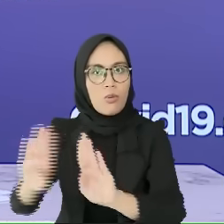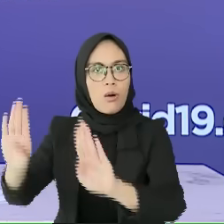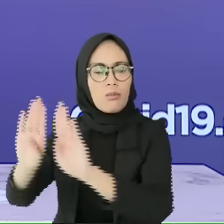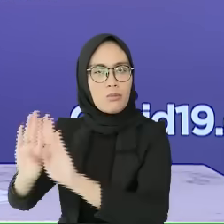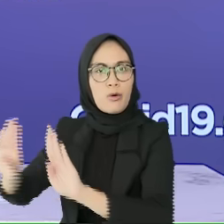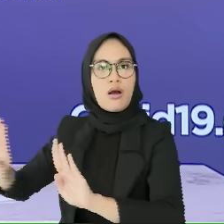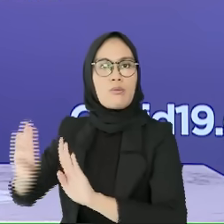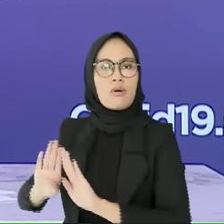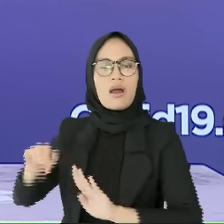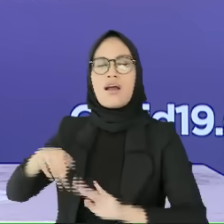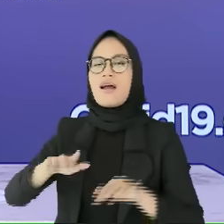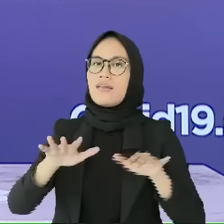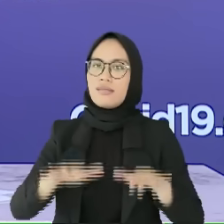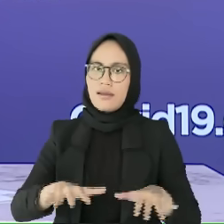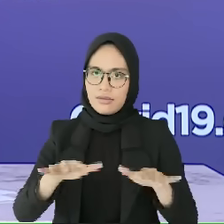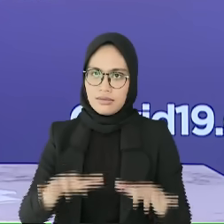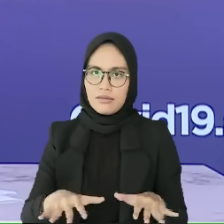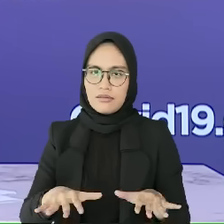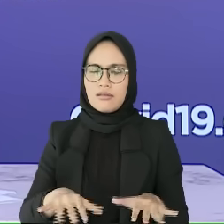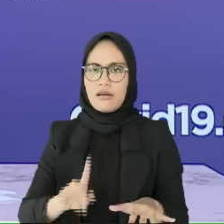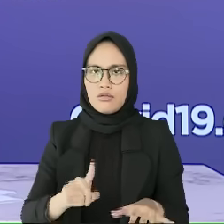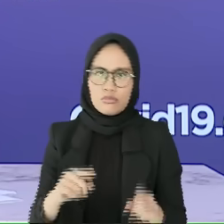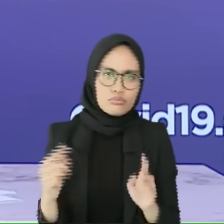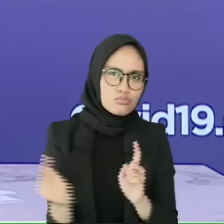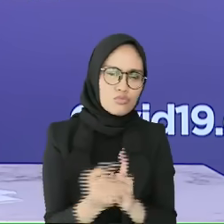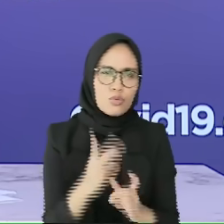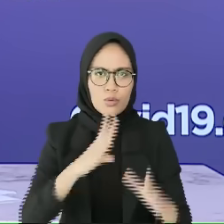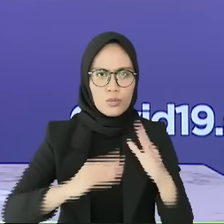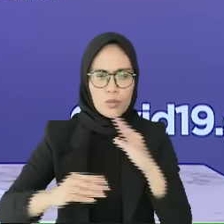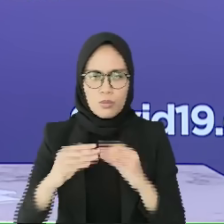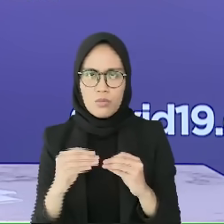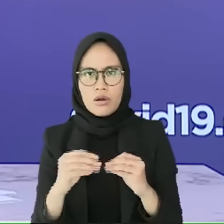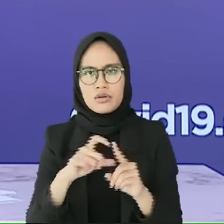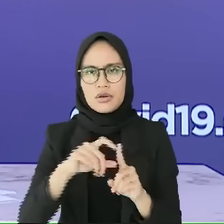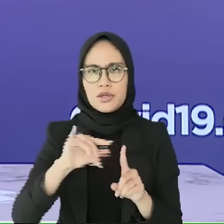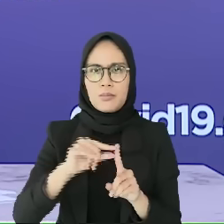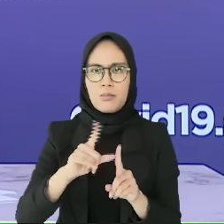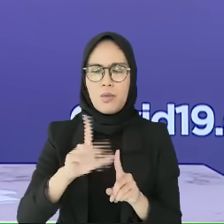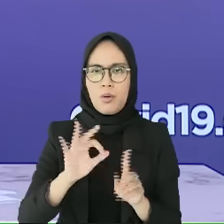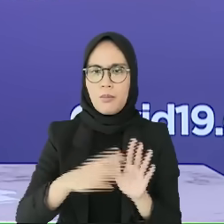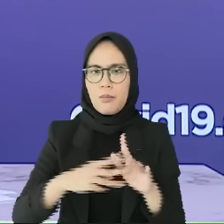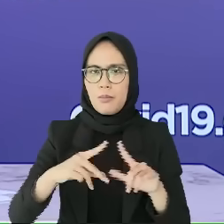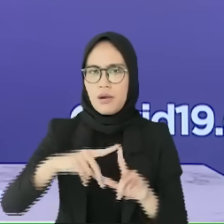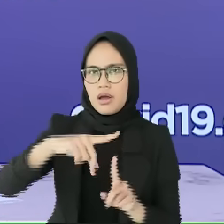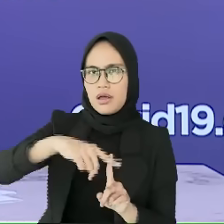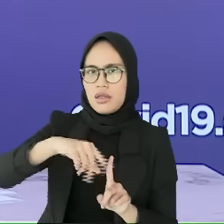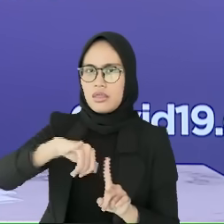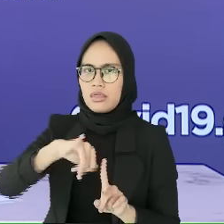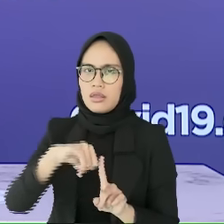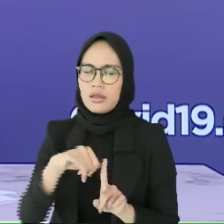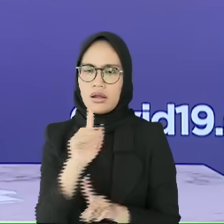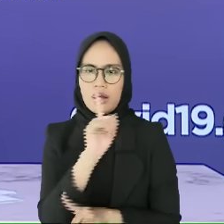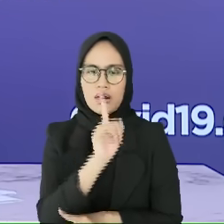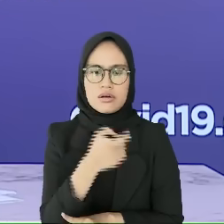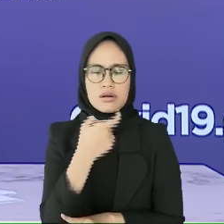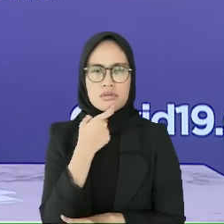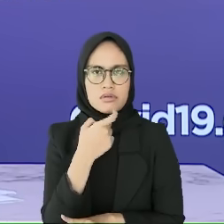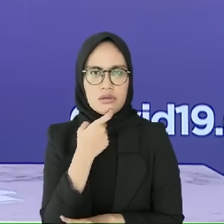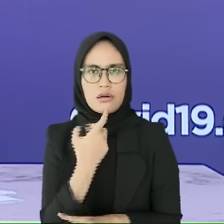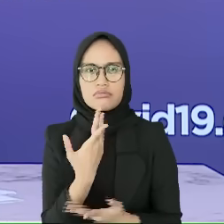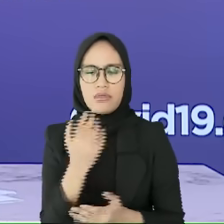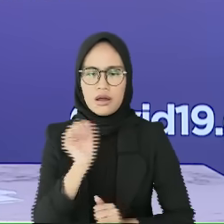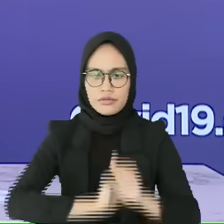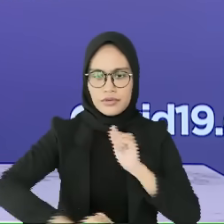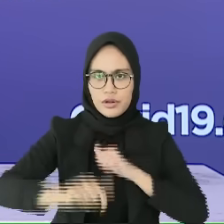event internasional seperti pertemuan diplomatik dan perhelatan olahraga, maka ke depannya perlu pemantauan